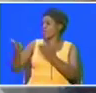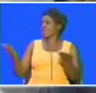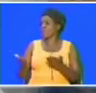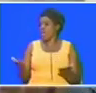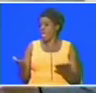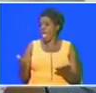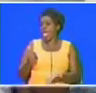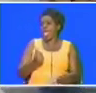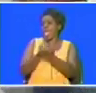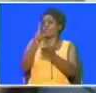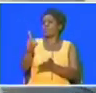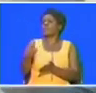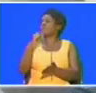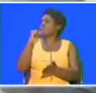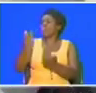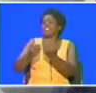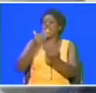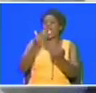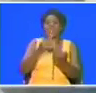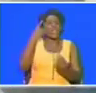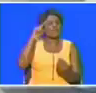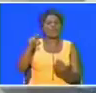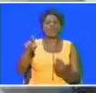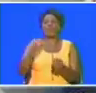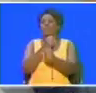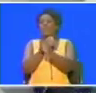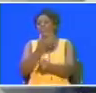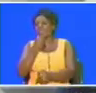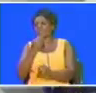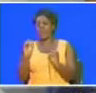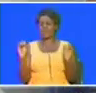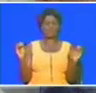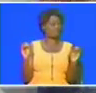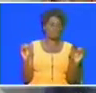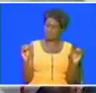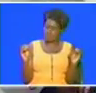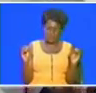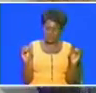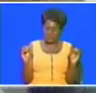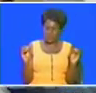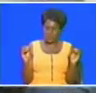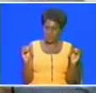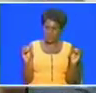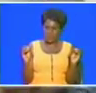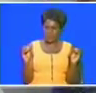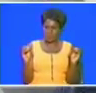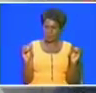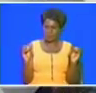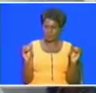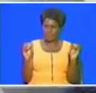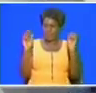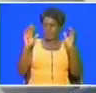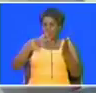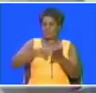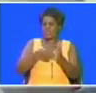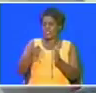ni kukusaidia, sio kukulelea, sio kukuchungia mume na sio kufanya yale mambo wewe kama mke nyumbani unafaa kufanya. Haimaanishi